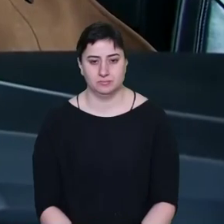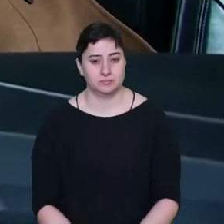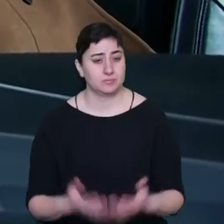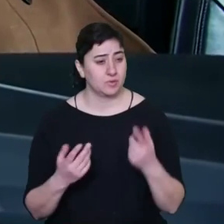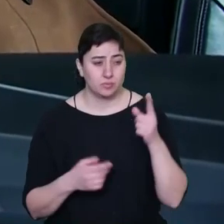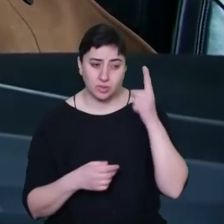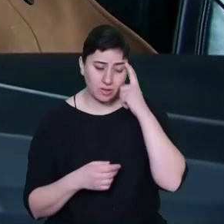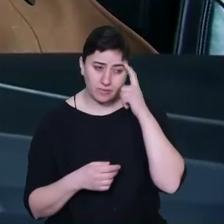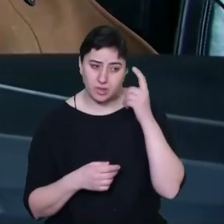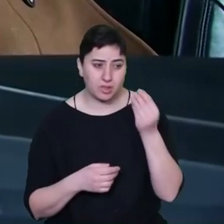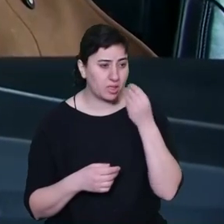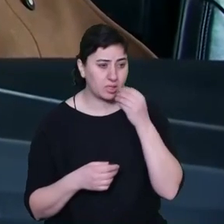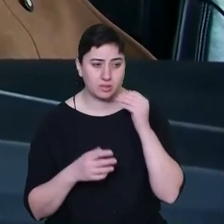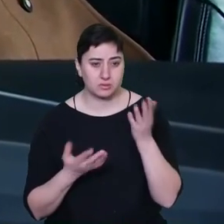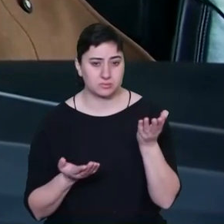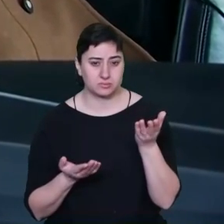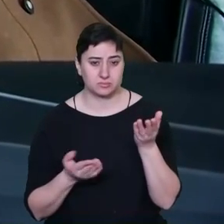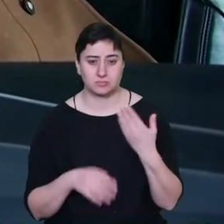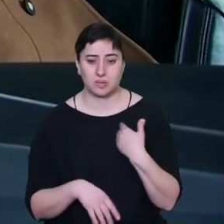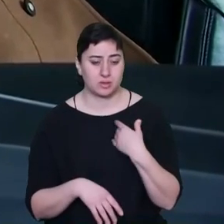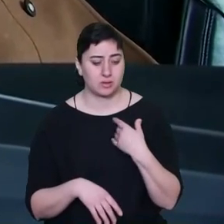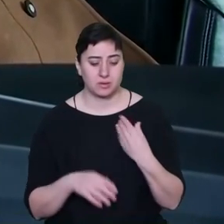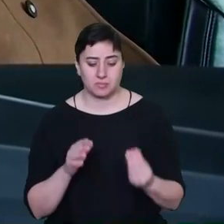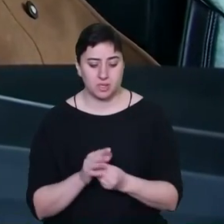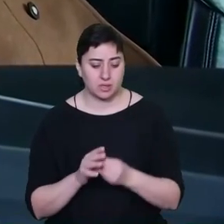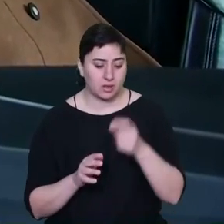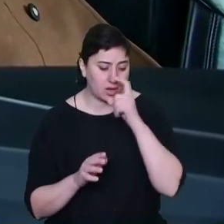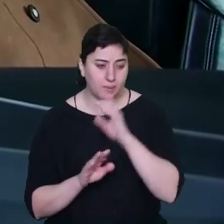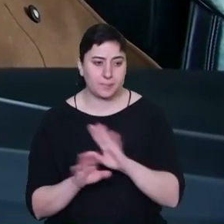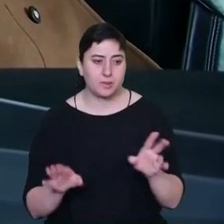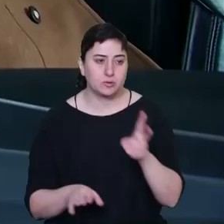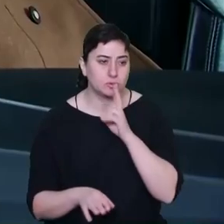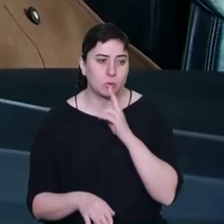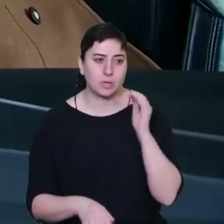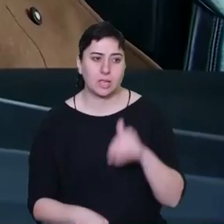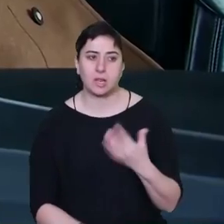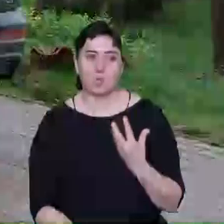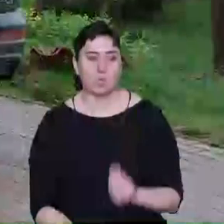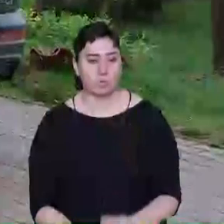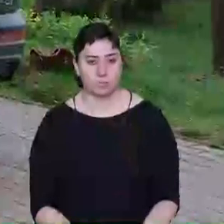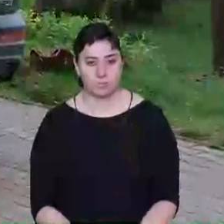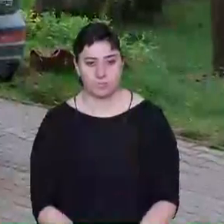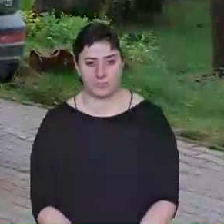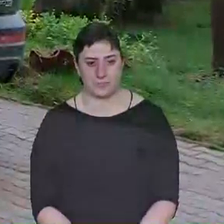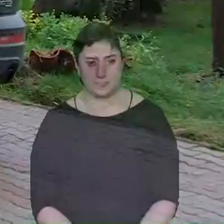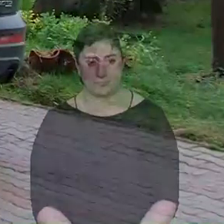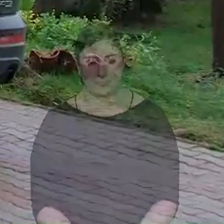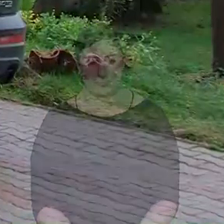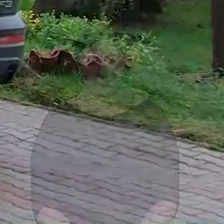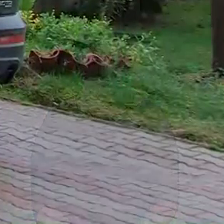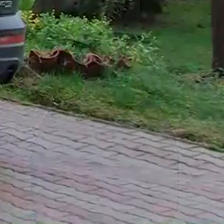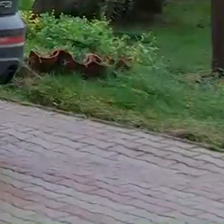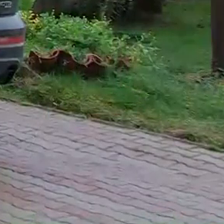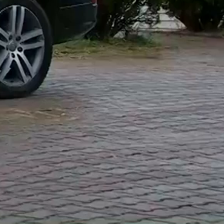Bu kafa iyice iyiydi vallahi. Benim bahşiş kralığın sonuna geldik demek. Allah